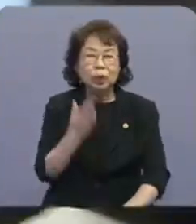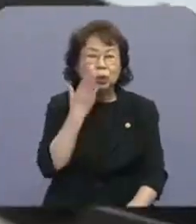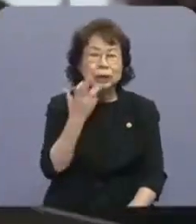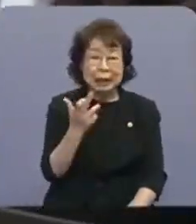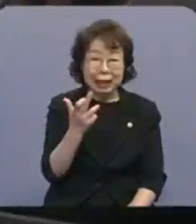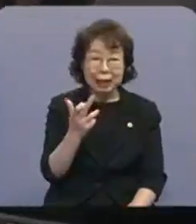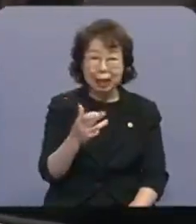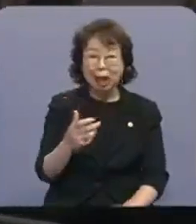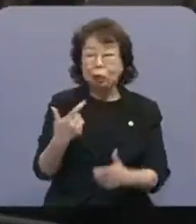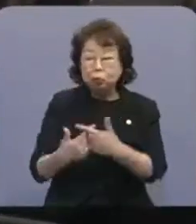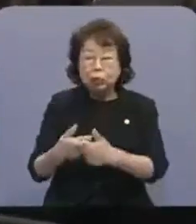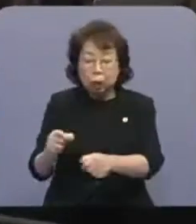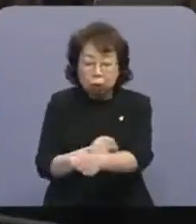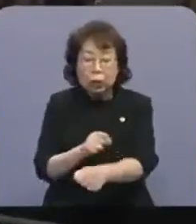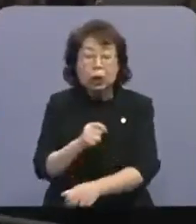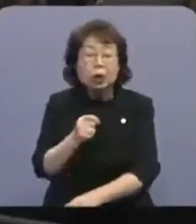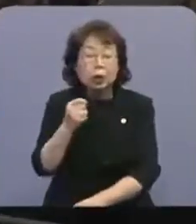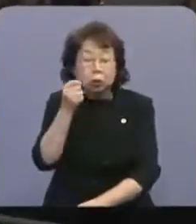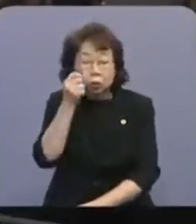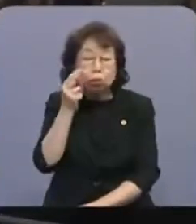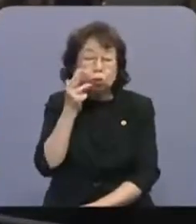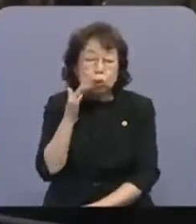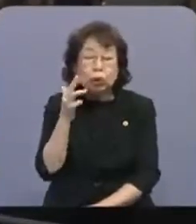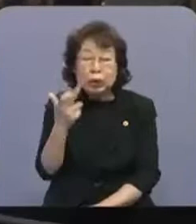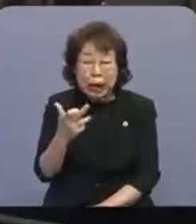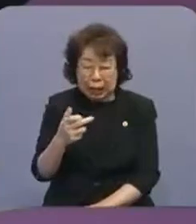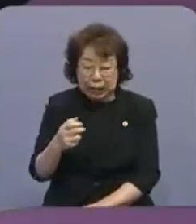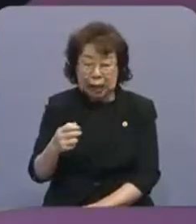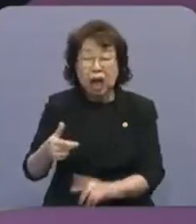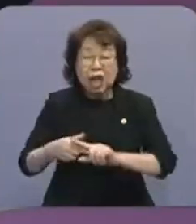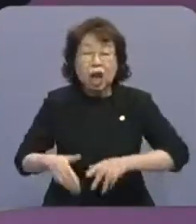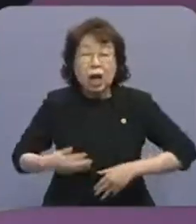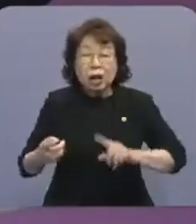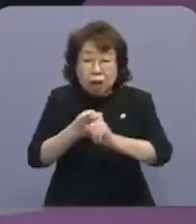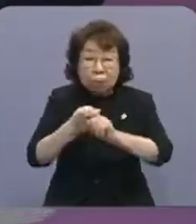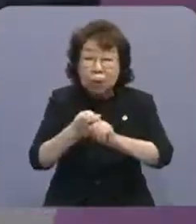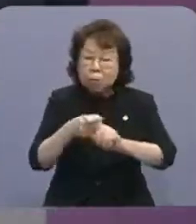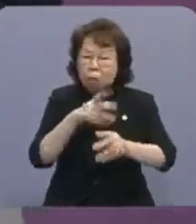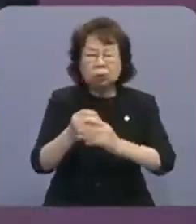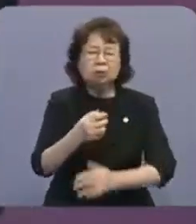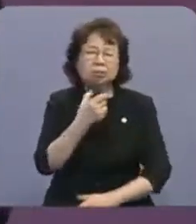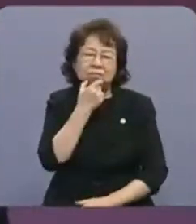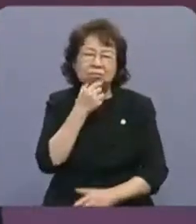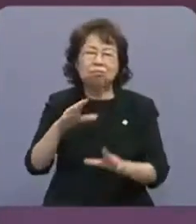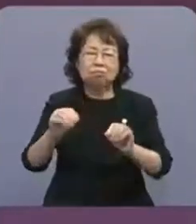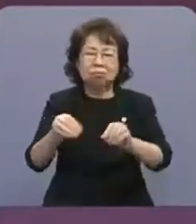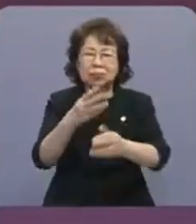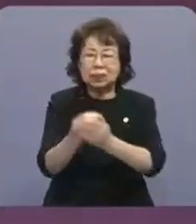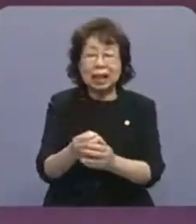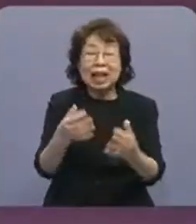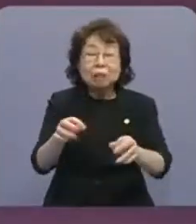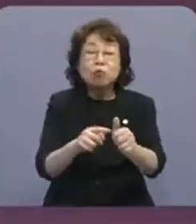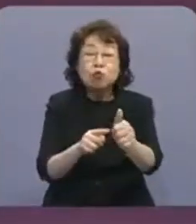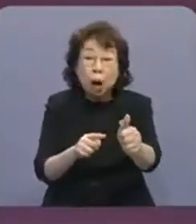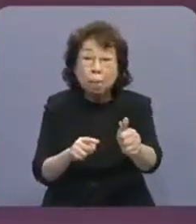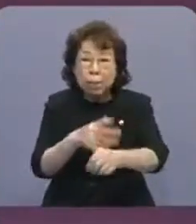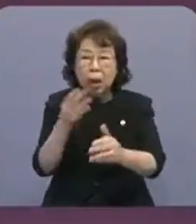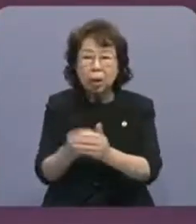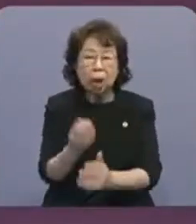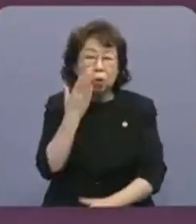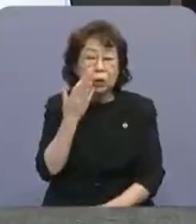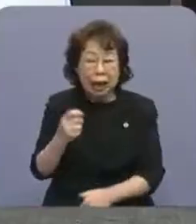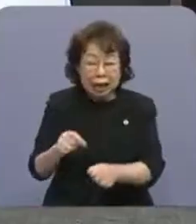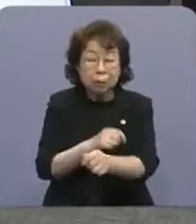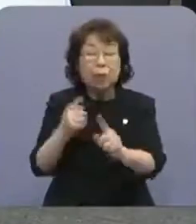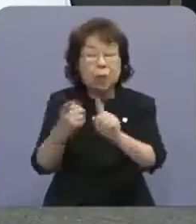울산시가 불경특별연합에 잠정 중단을 선언했습니다. 김두겸 울산시장은 울산연구원을 통해 특별연합에